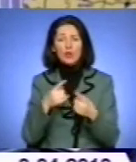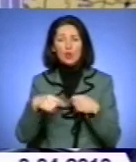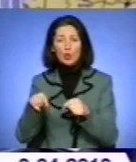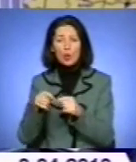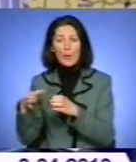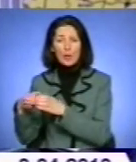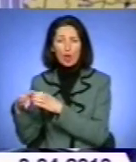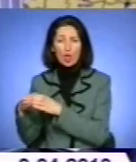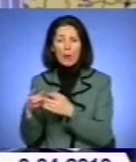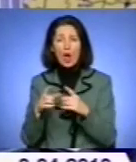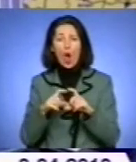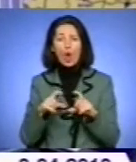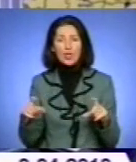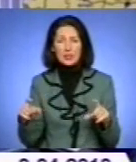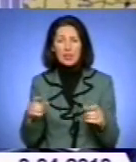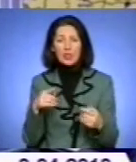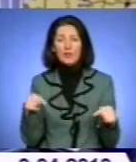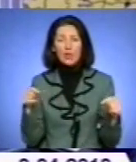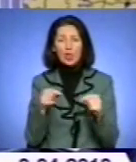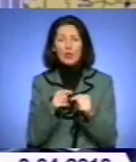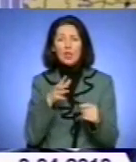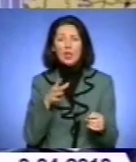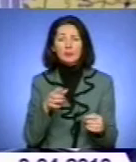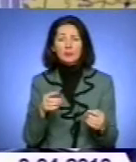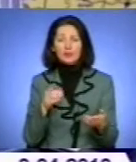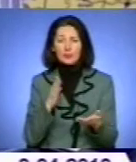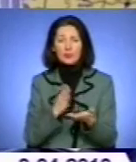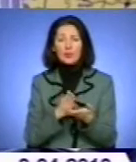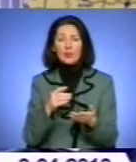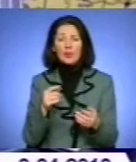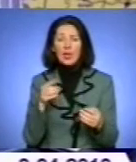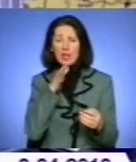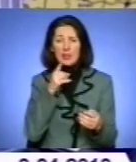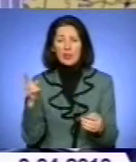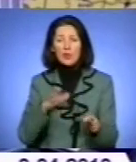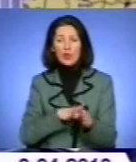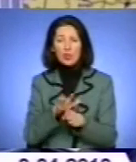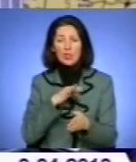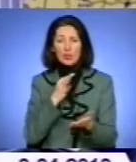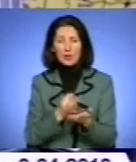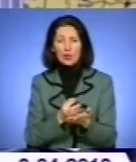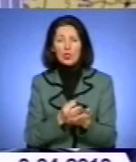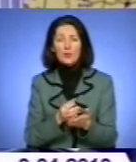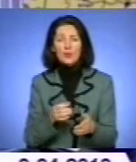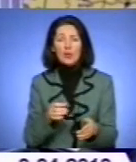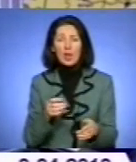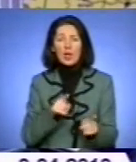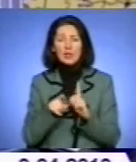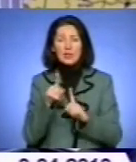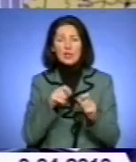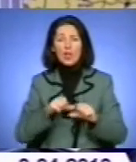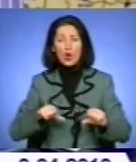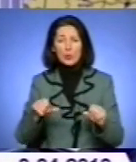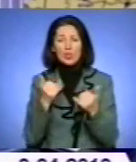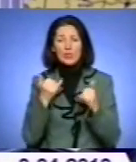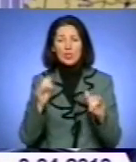підрозділами організацій. Встановлені конкретні терміни виконання і звітності. Неодноразово засідала районна комісія з надзвичайних ситуацій,